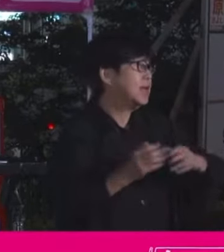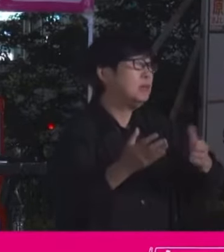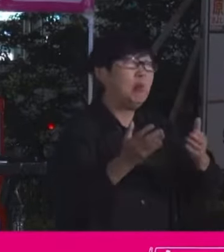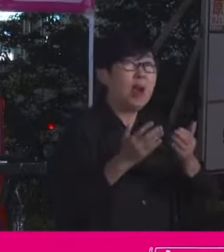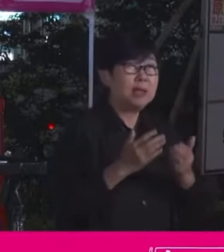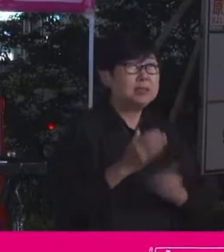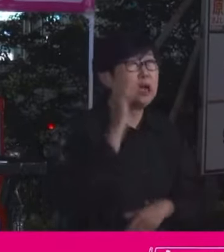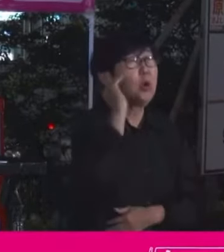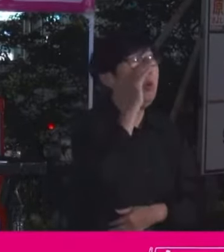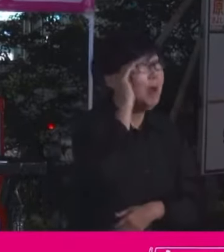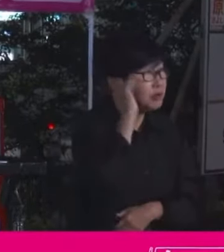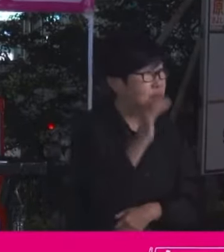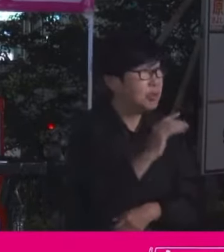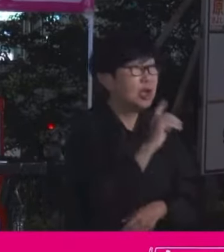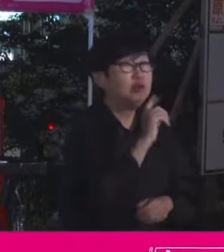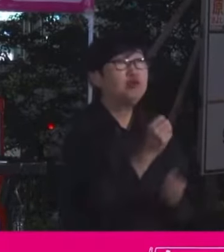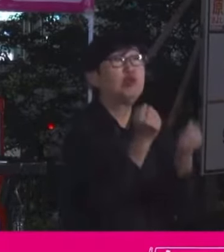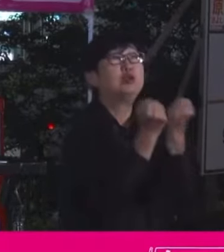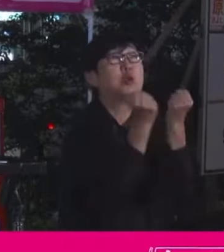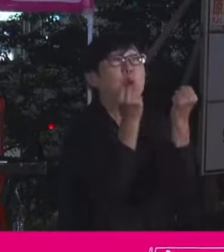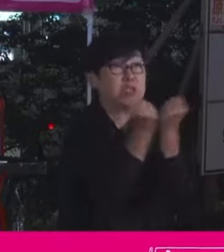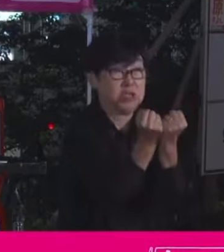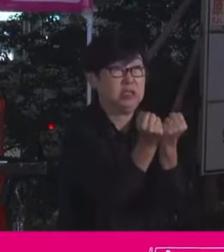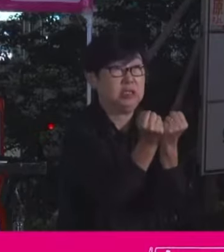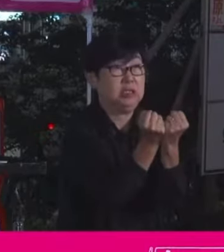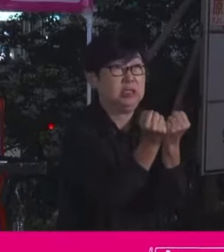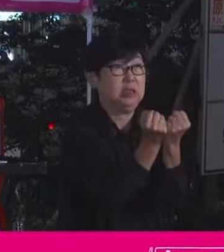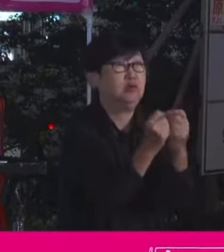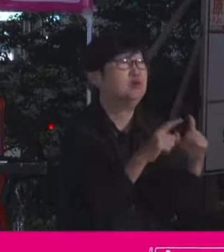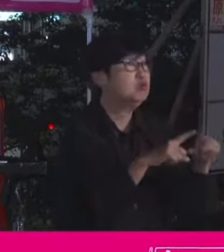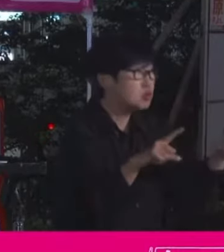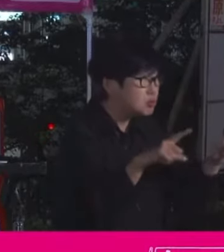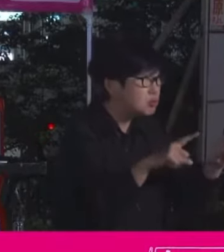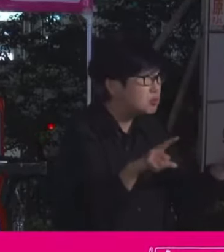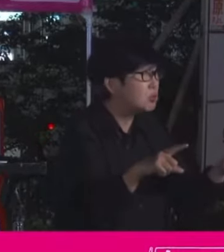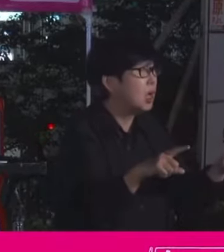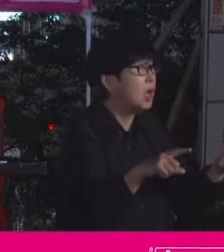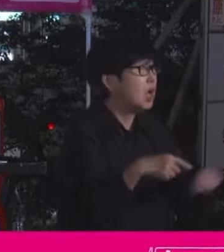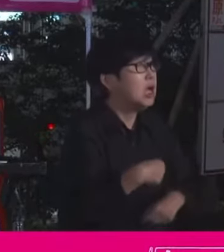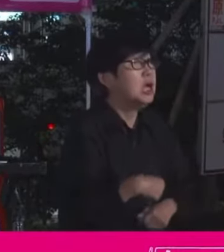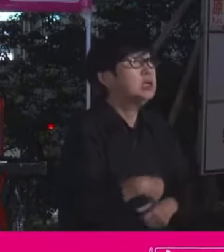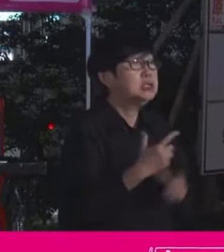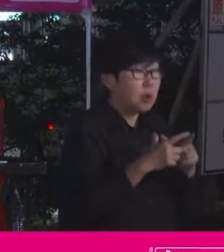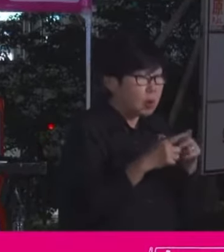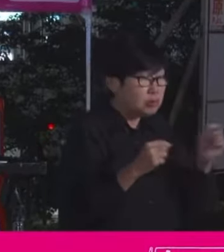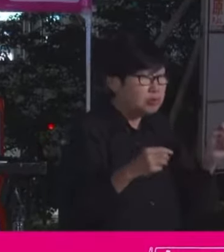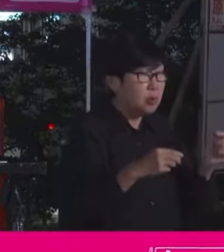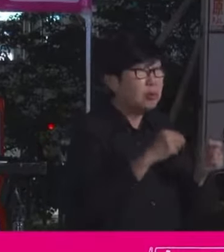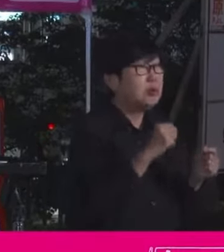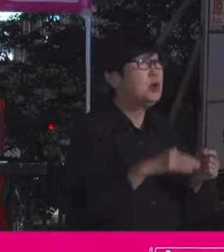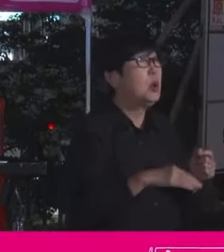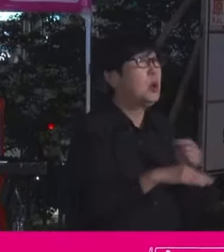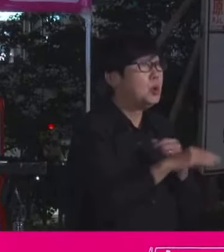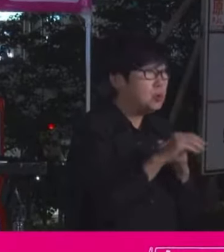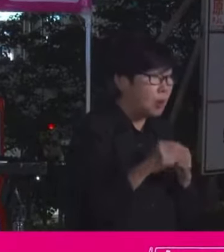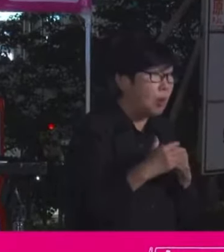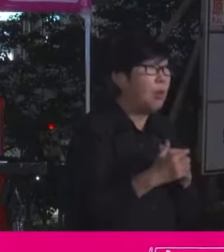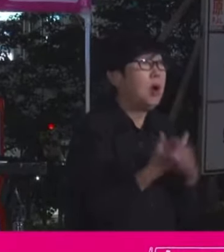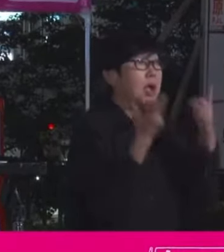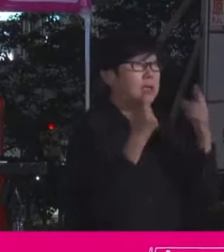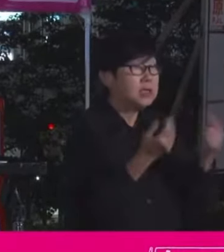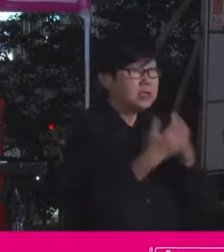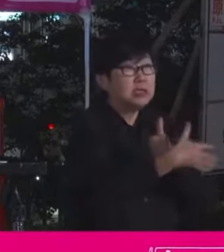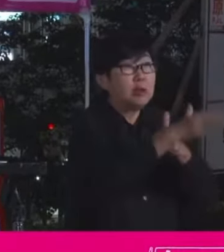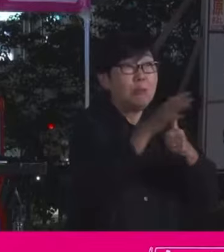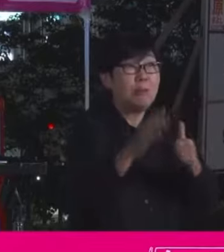が常識なんです。国際関係は自国の領土をちゃんと守るためにアメリカもいてい